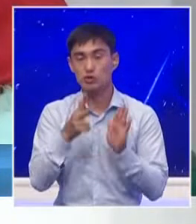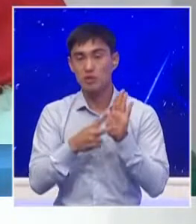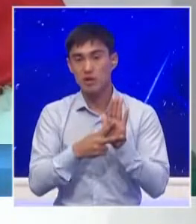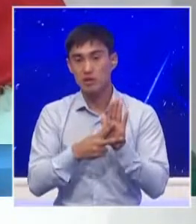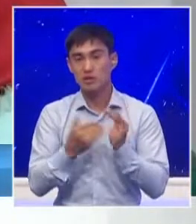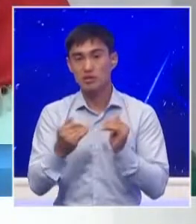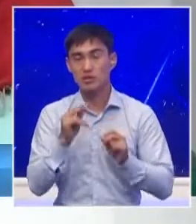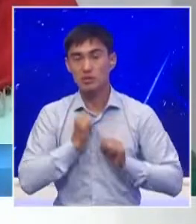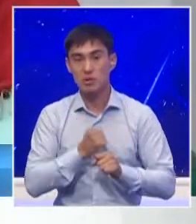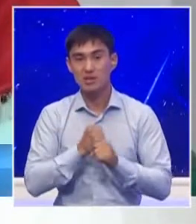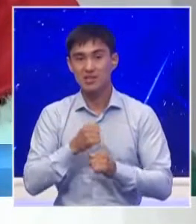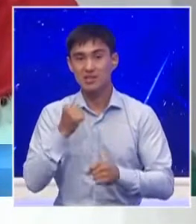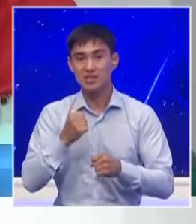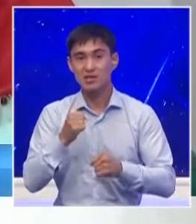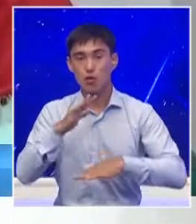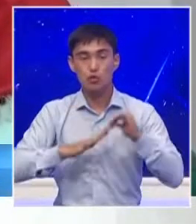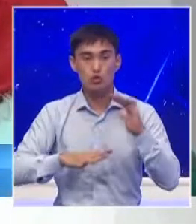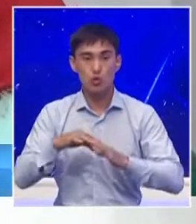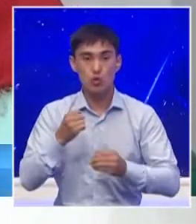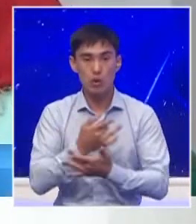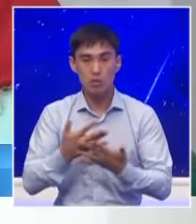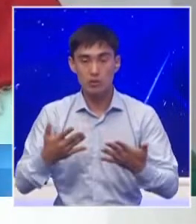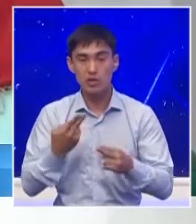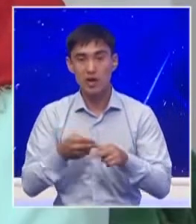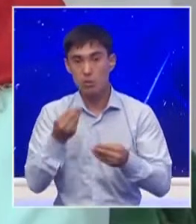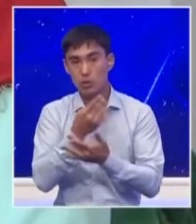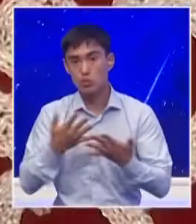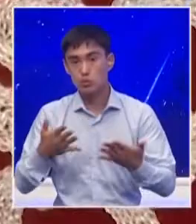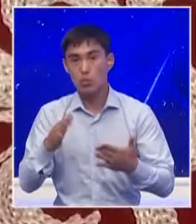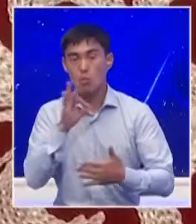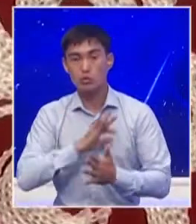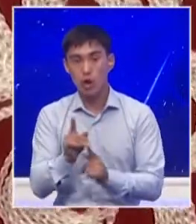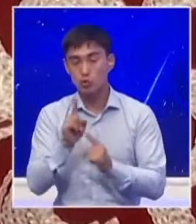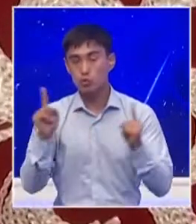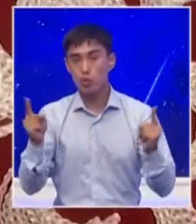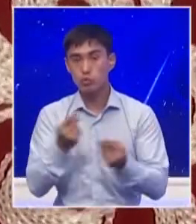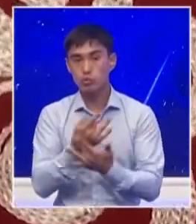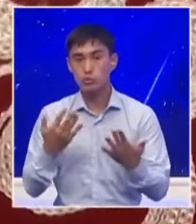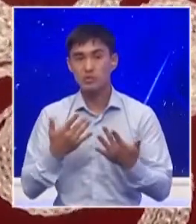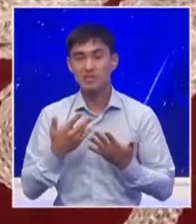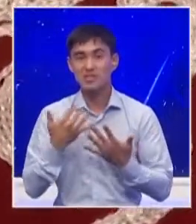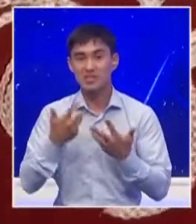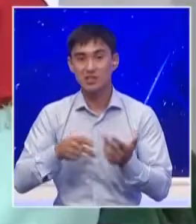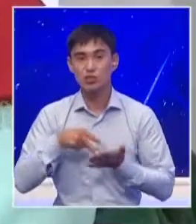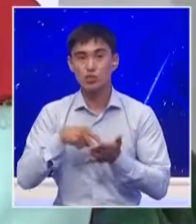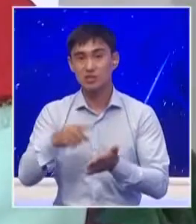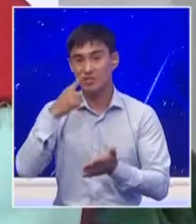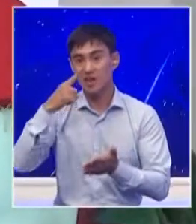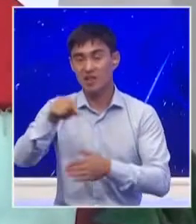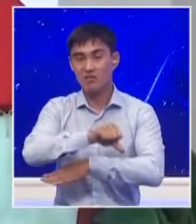занимаемся изготовлением изделий ручной работы такая продукция пользуется особым спросом среди туристов из дальнего и ближнего